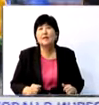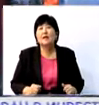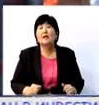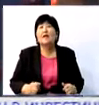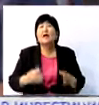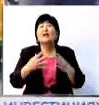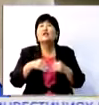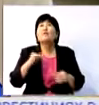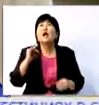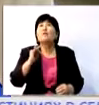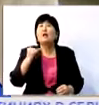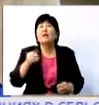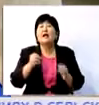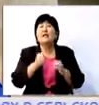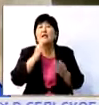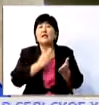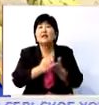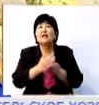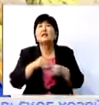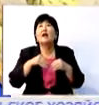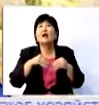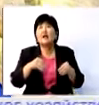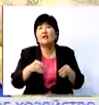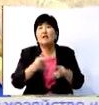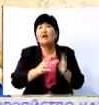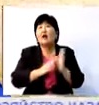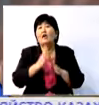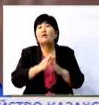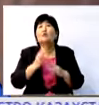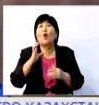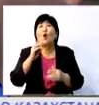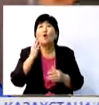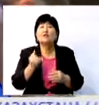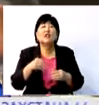Семья Иманбаевых вот уже 10 лет занимается земледелием. Выращивают овощи и